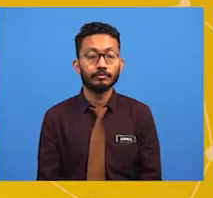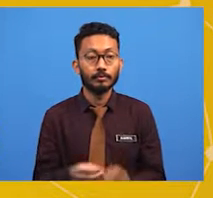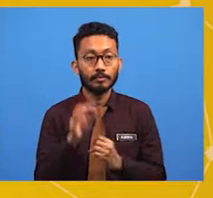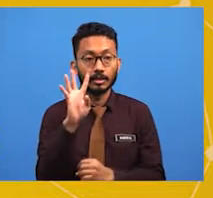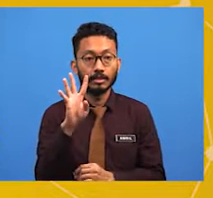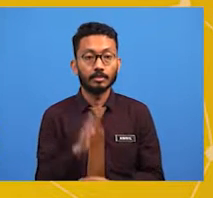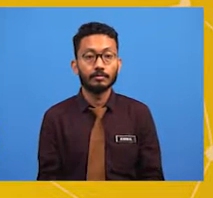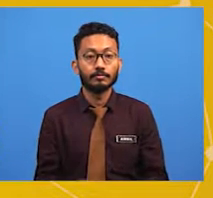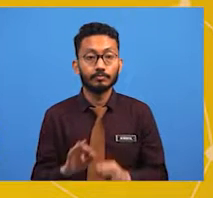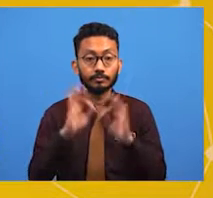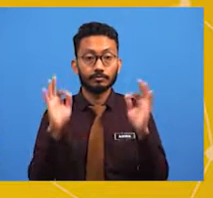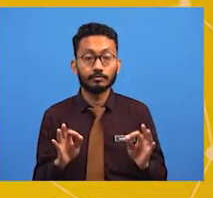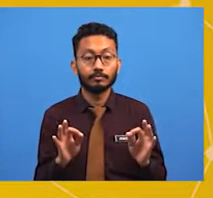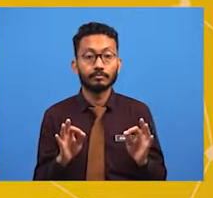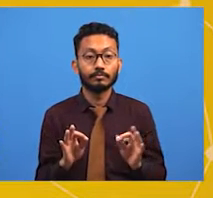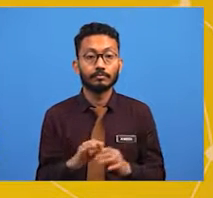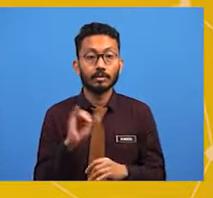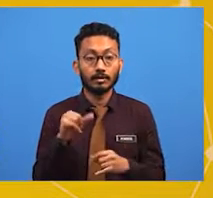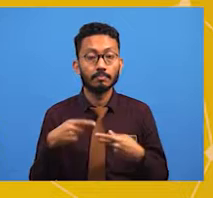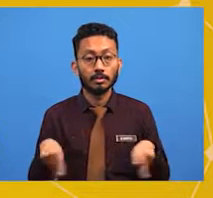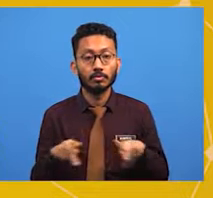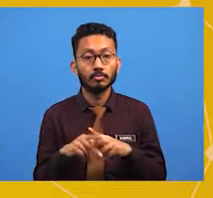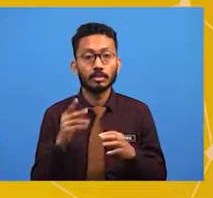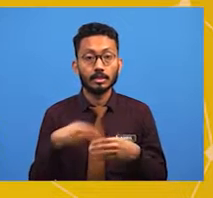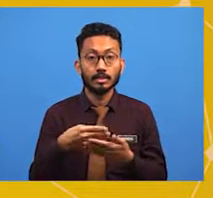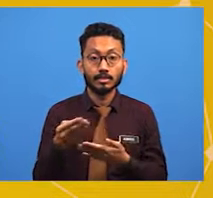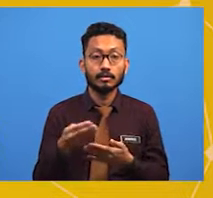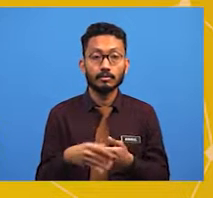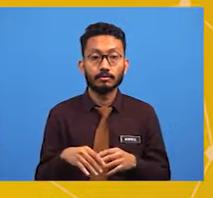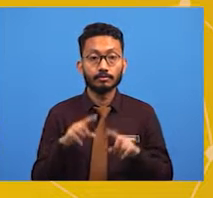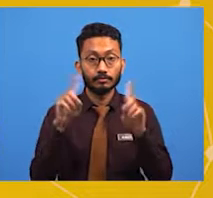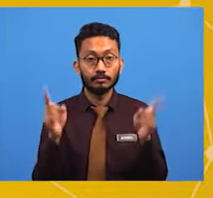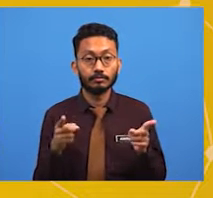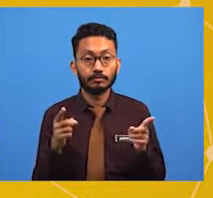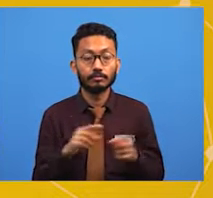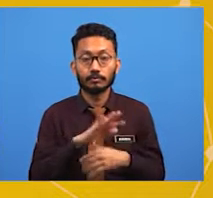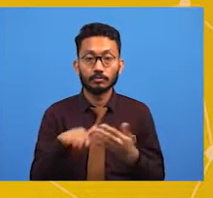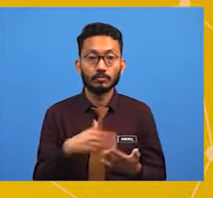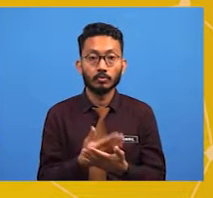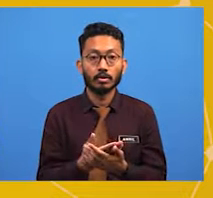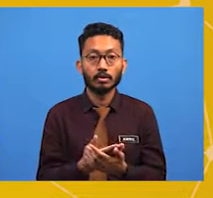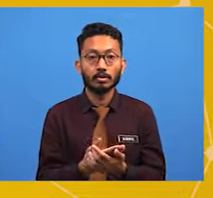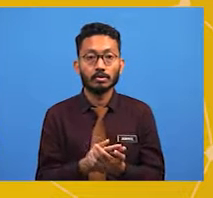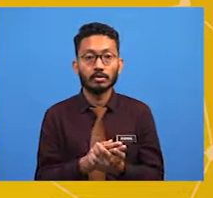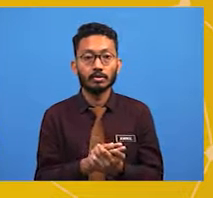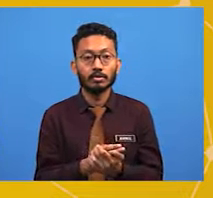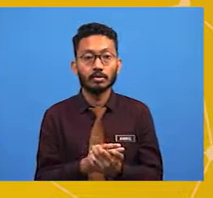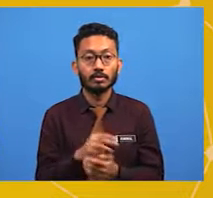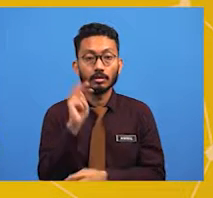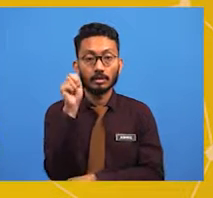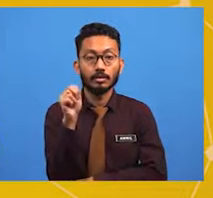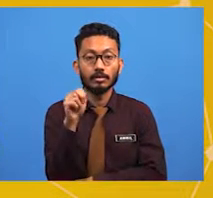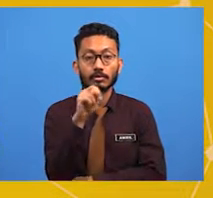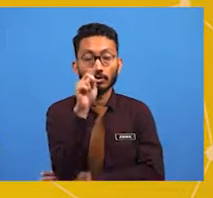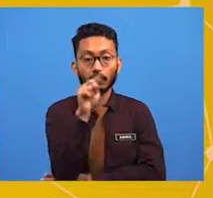Keempat, formula jumlah yang perlu dibayar dalam kurungan jumlah sama dengan N